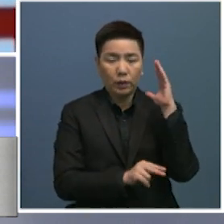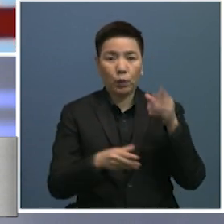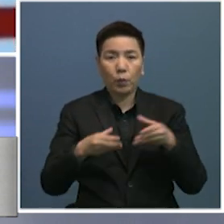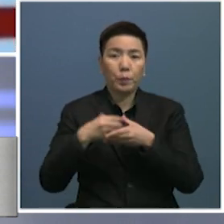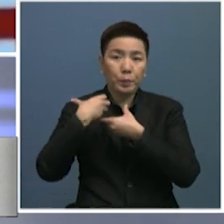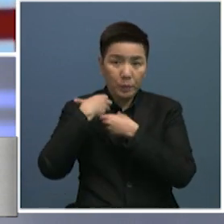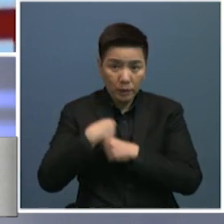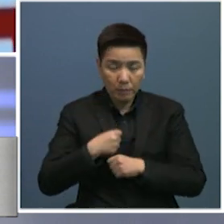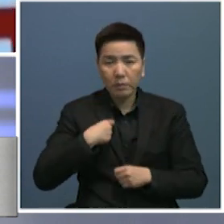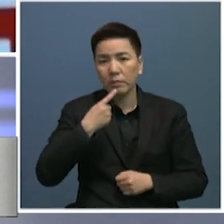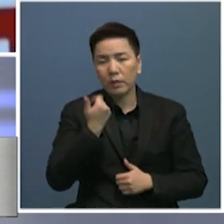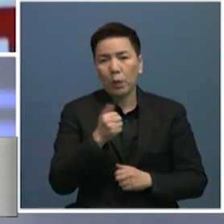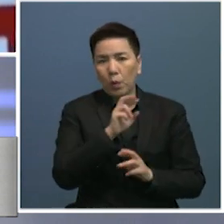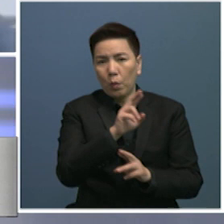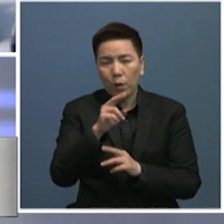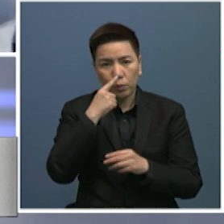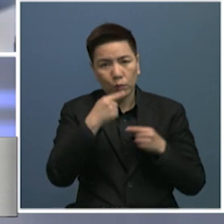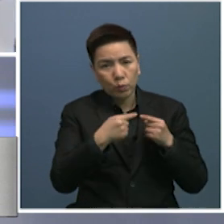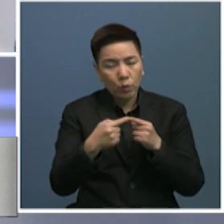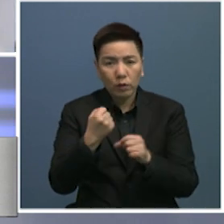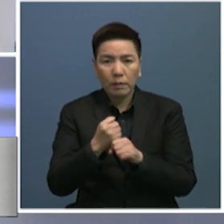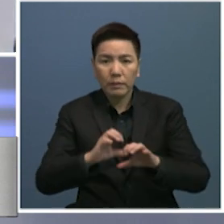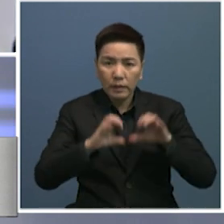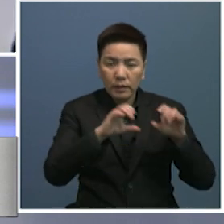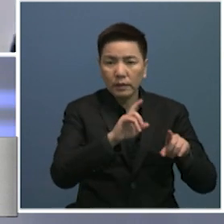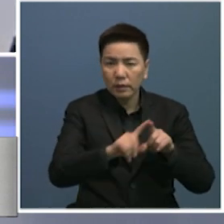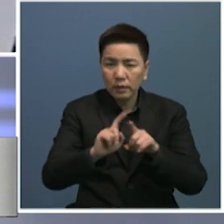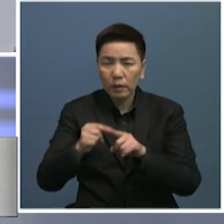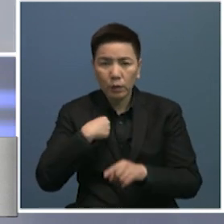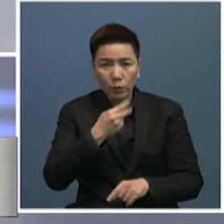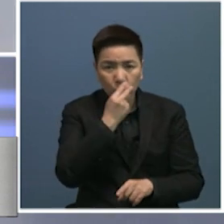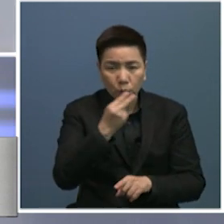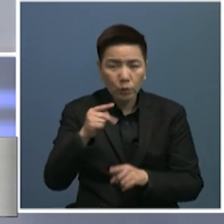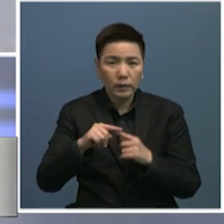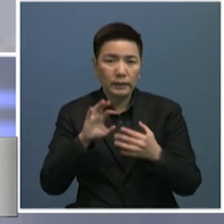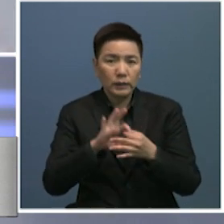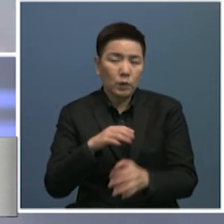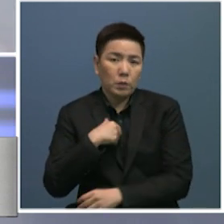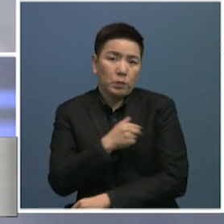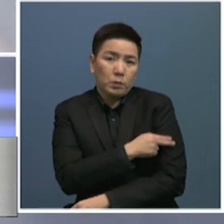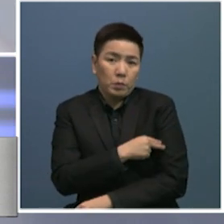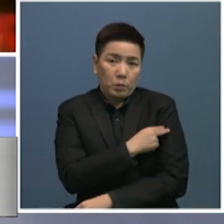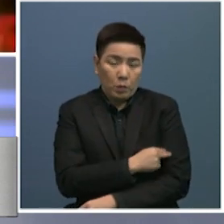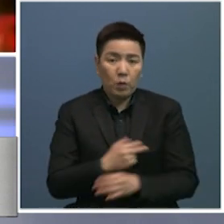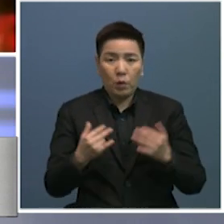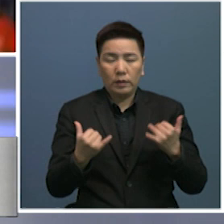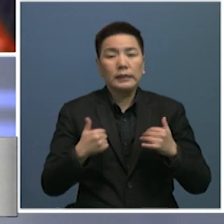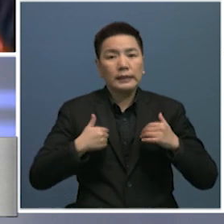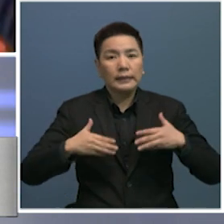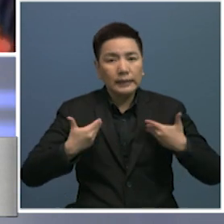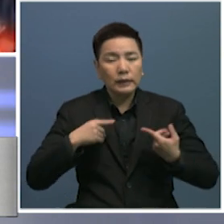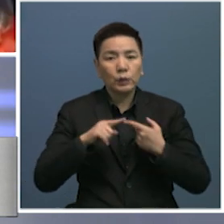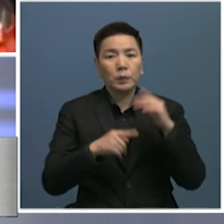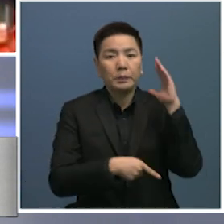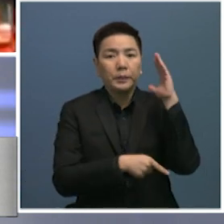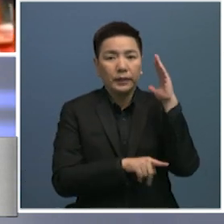ประชาธิปัตย์ก็บอกนะครับว่าเฝ้าระวังมาอย่างต่อเนื่องร่วมกับหน่วยงานราชการในพื้นที่หน่วยงานทางการแพทย์ณเวลานี้ยินดีกับ